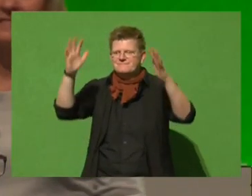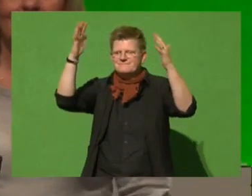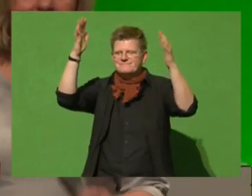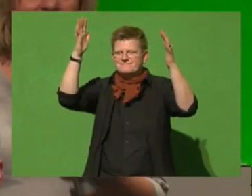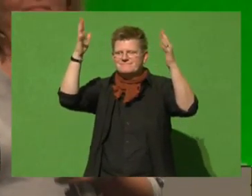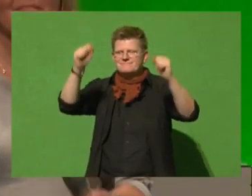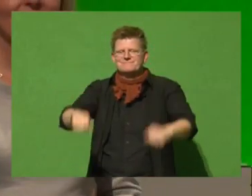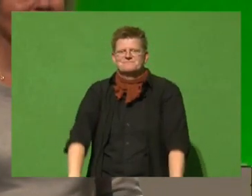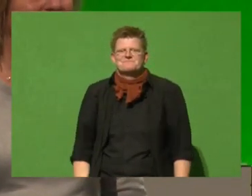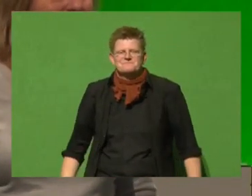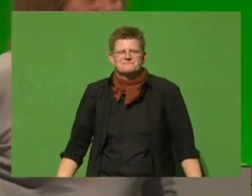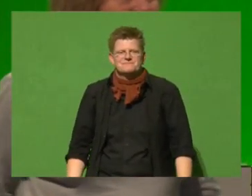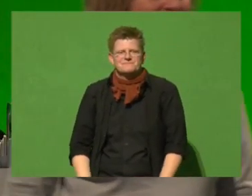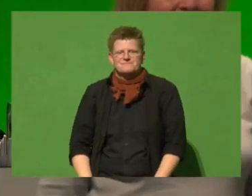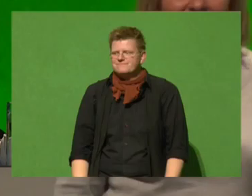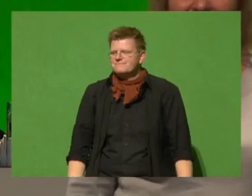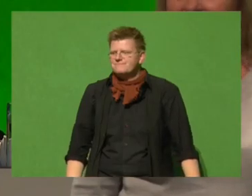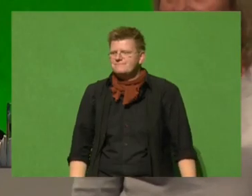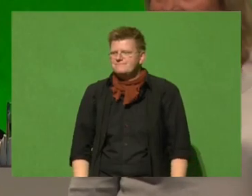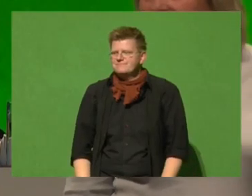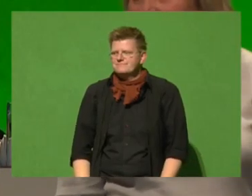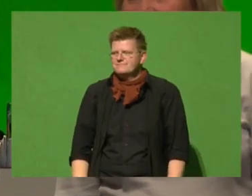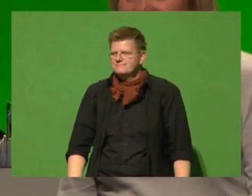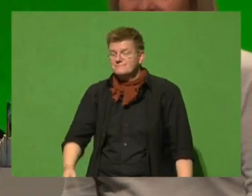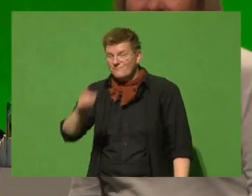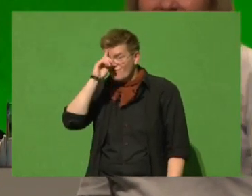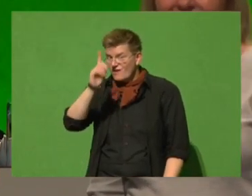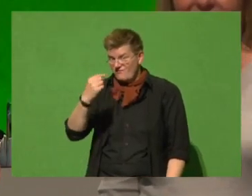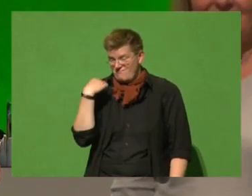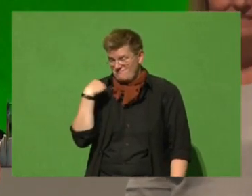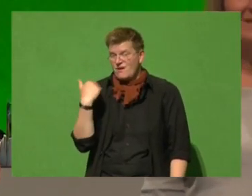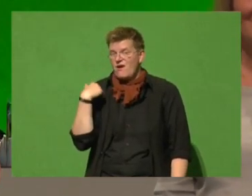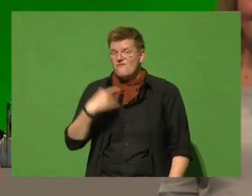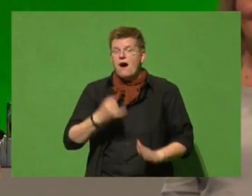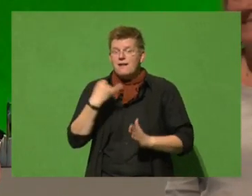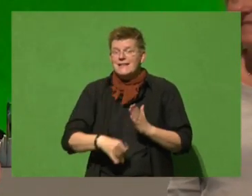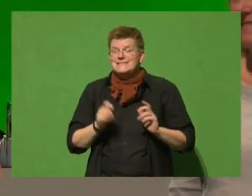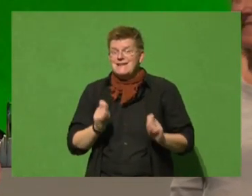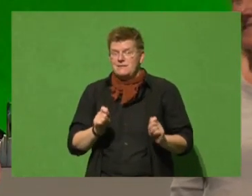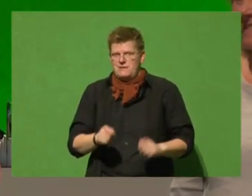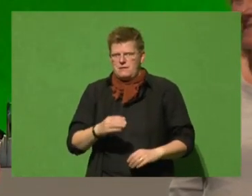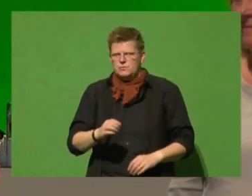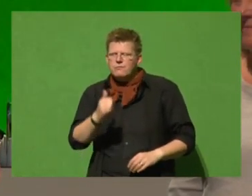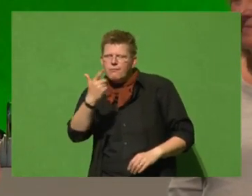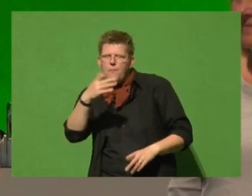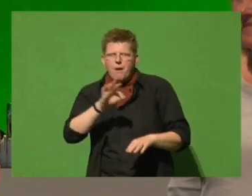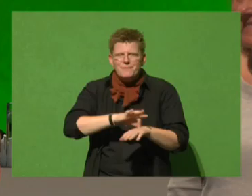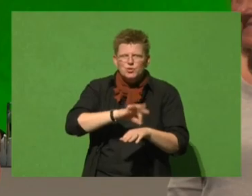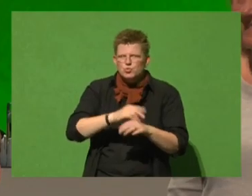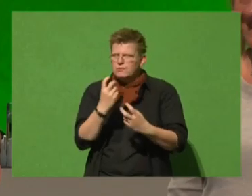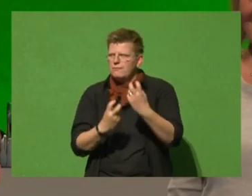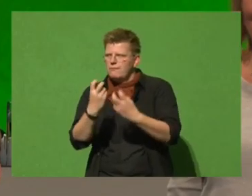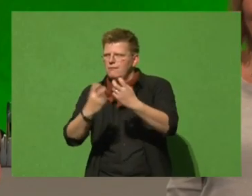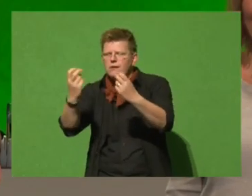Und ich weiß, ihr wisst, das ist der letzte Antrag gewesen, aber bleibt noch ein ganz paar Minuten sitzen, weil ganz zum Schluss müssen ja natürlich noch